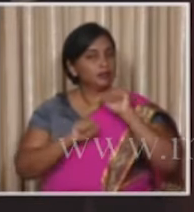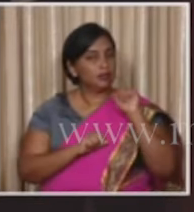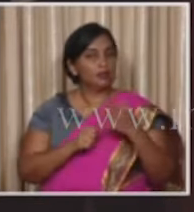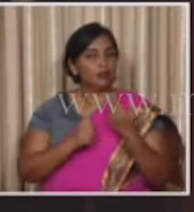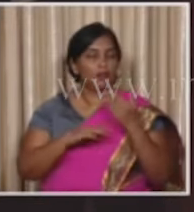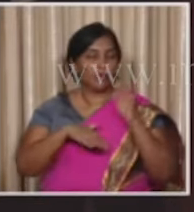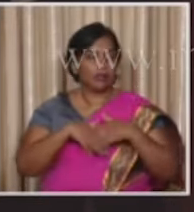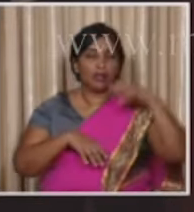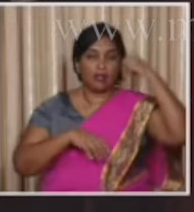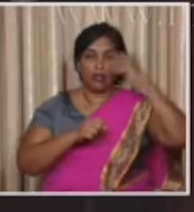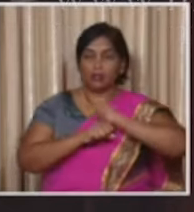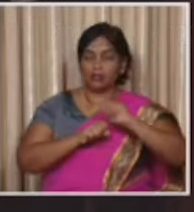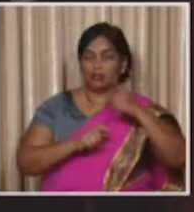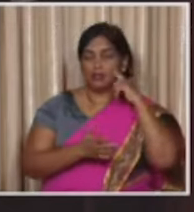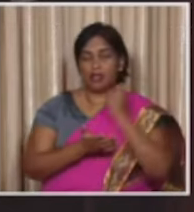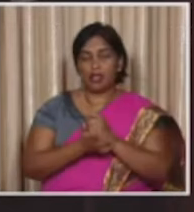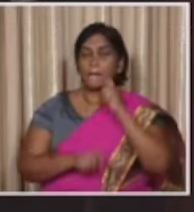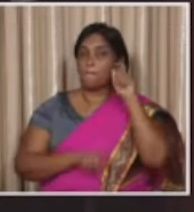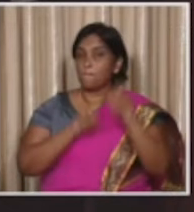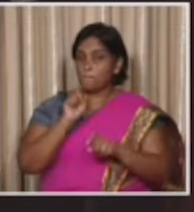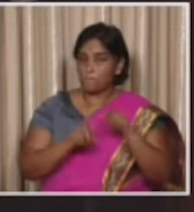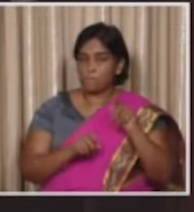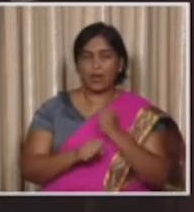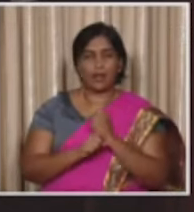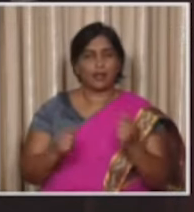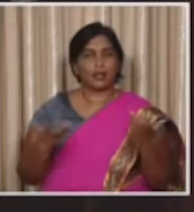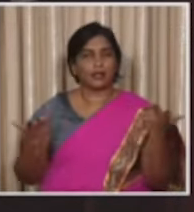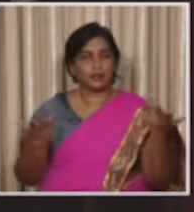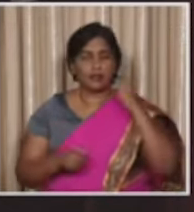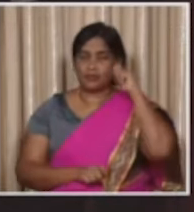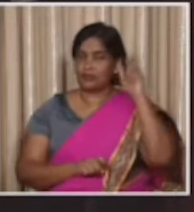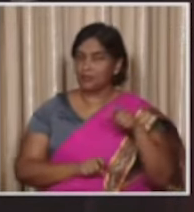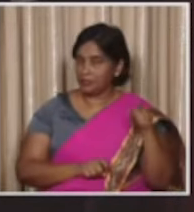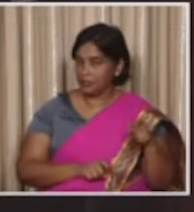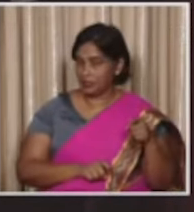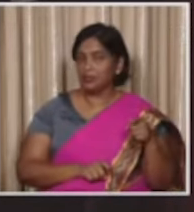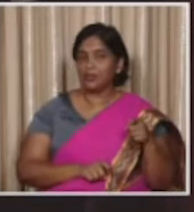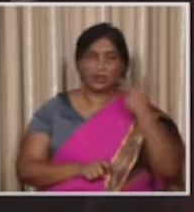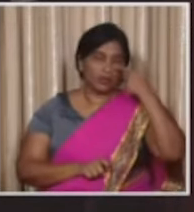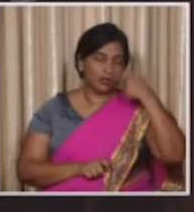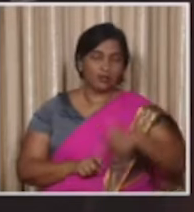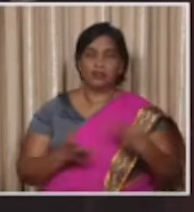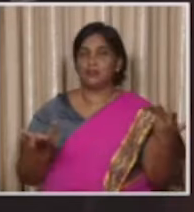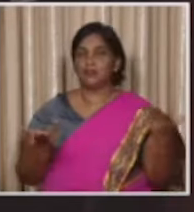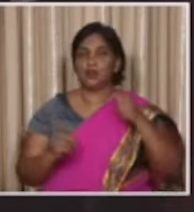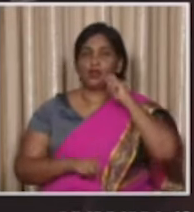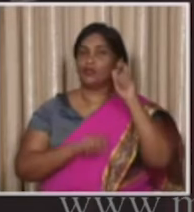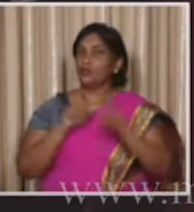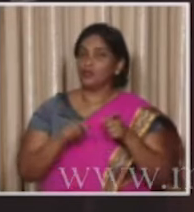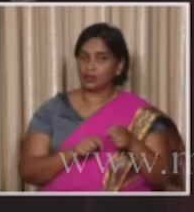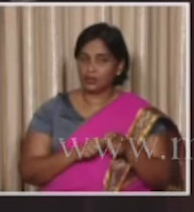මූණ දීපු ලයිට් නැතුව ඉන්න බැරි වෙච්ච මිනිස්සයා ගෑස් එක නැති වෙච්ච මිනිස්සයා ඉන්ධන ටික ගහ ගන්න බැරි වෙච්ච